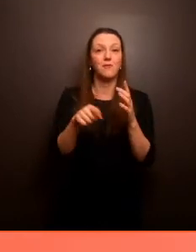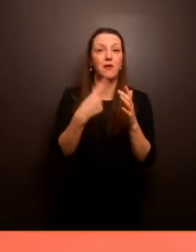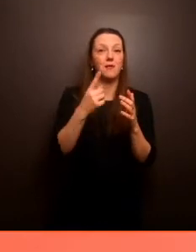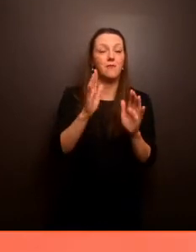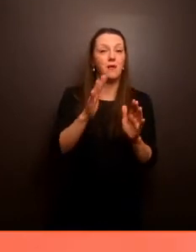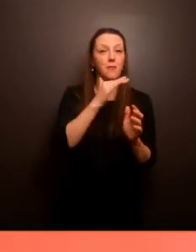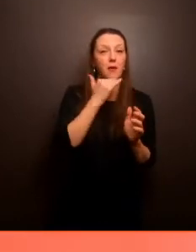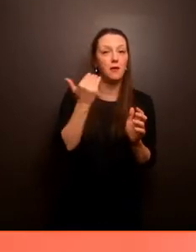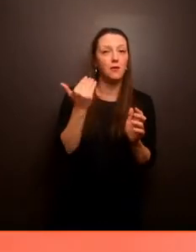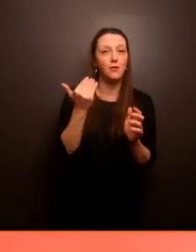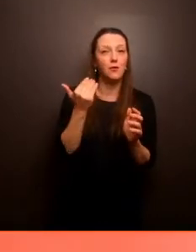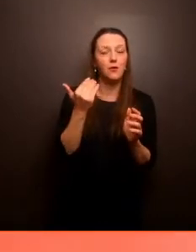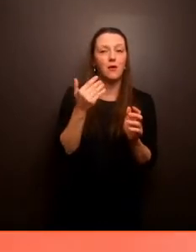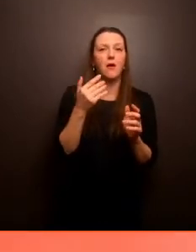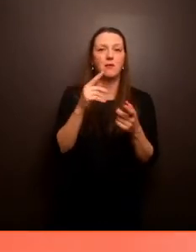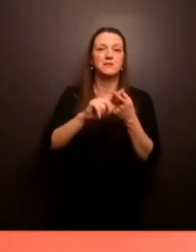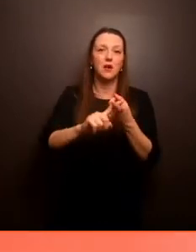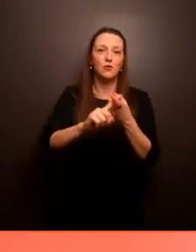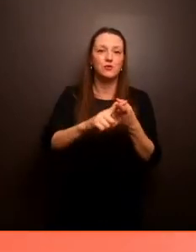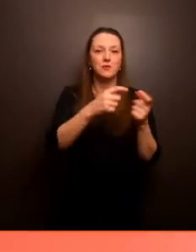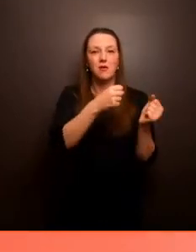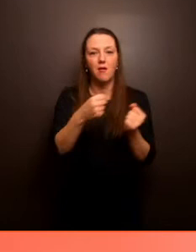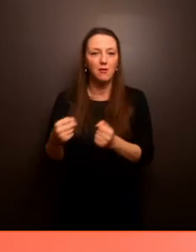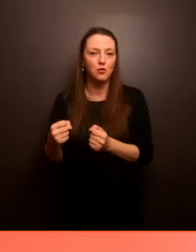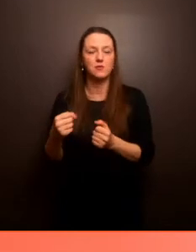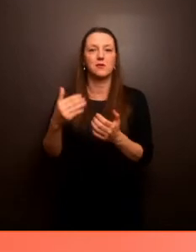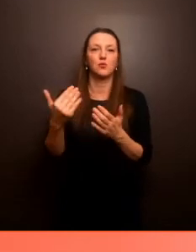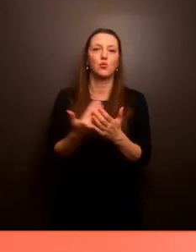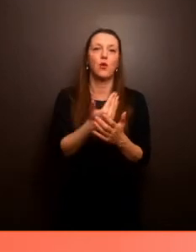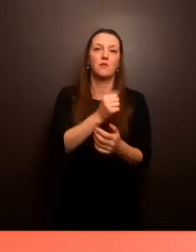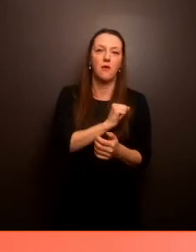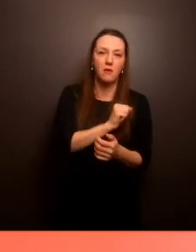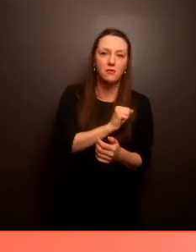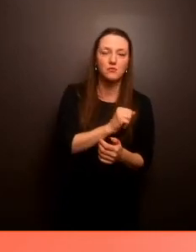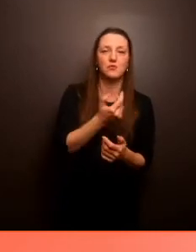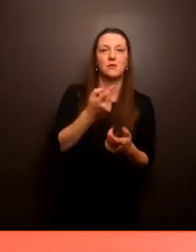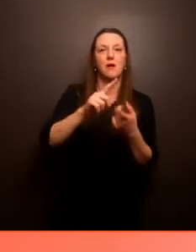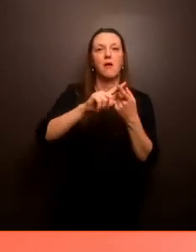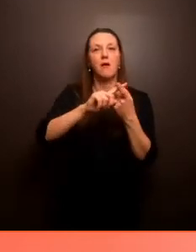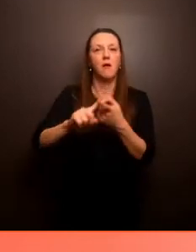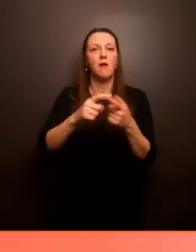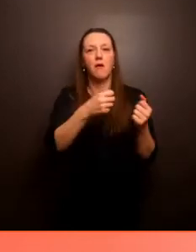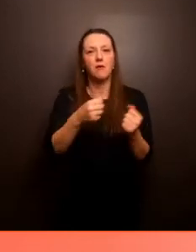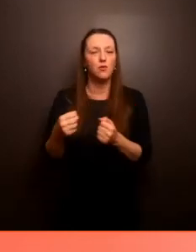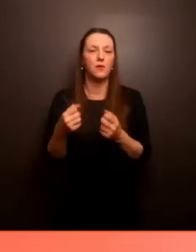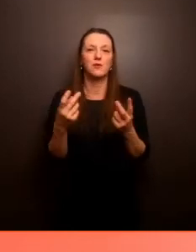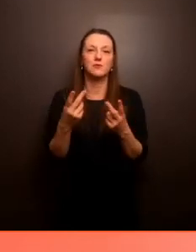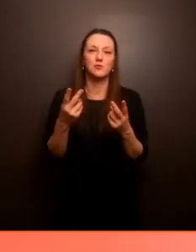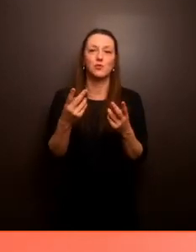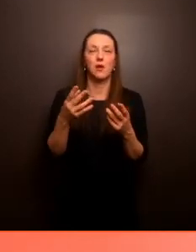seoses kohanemisega uute vajadustega. Kohanemisega seoses sellega, et